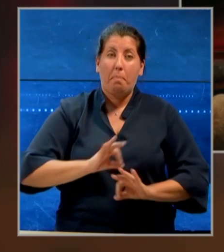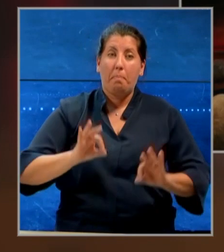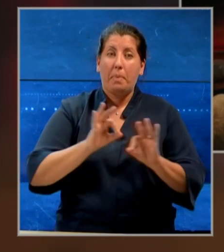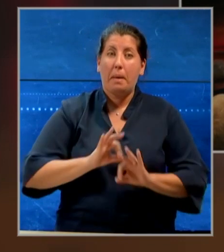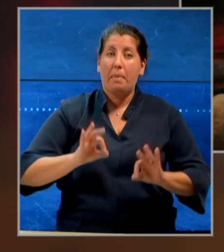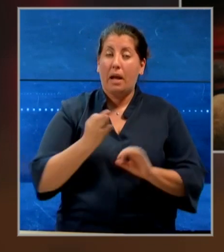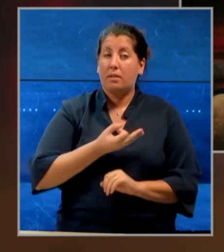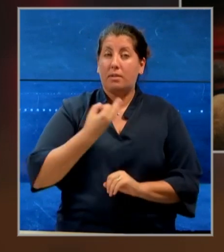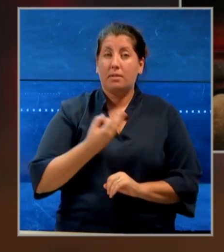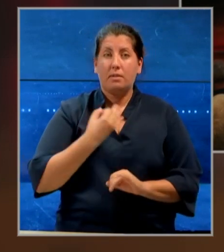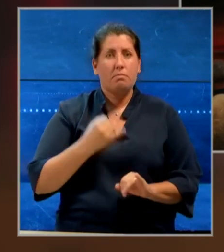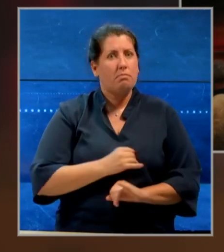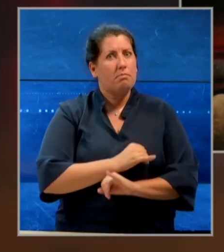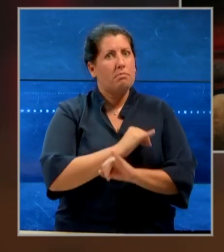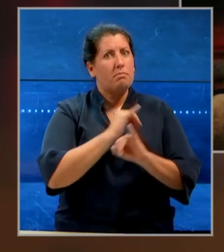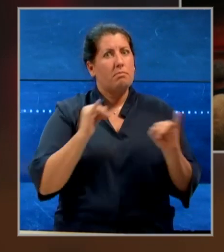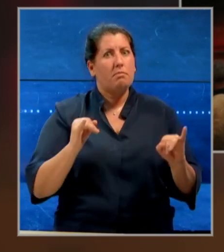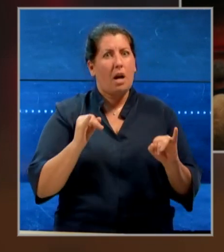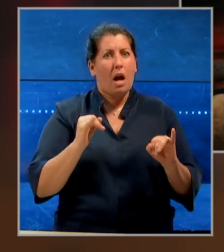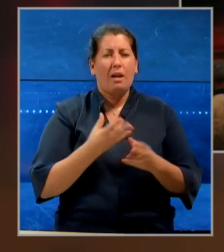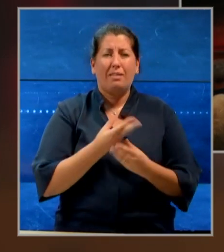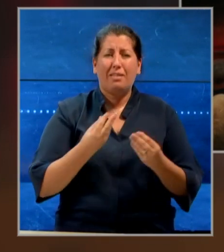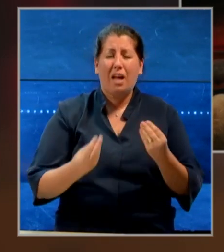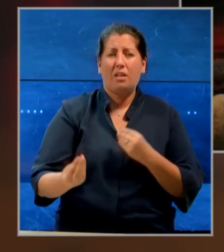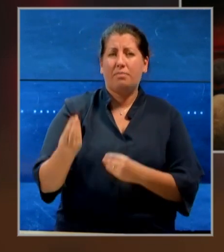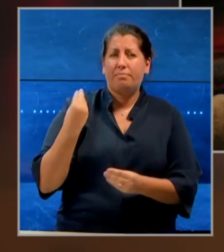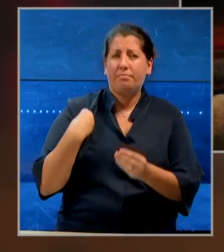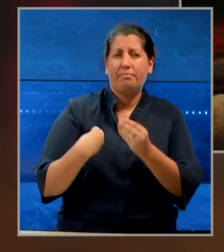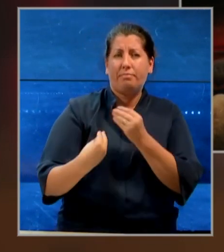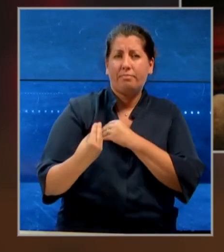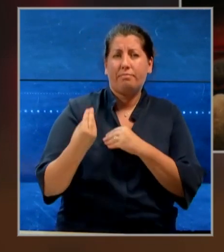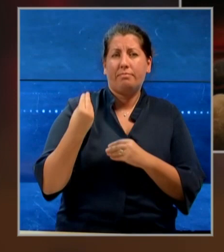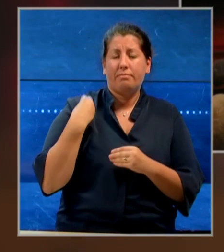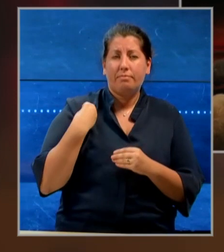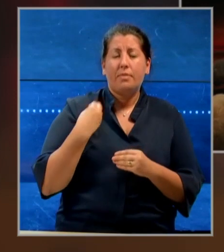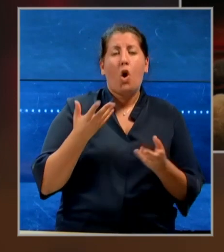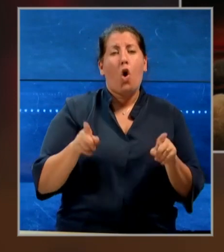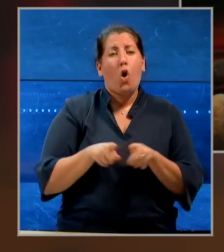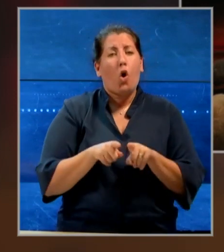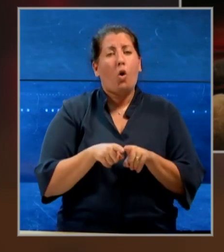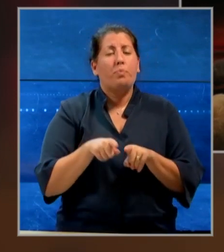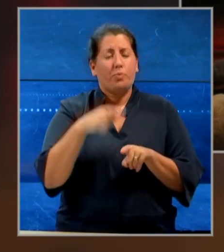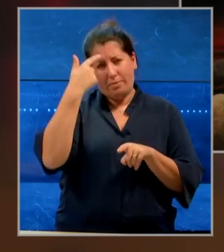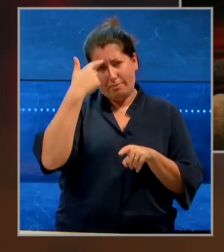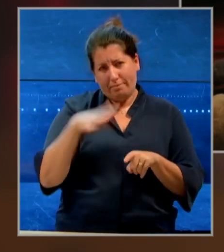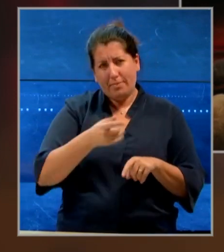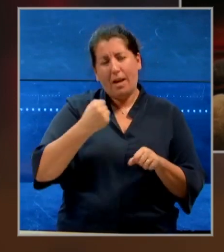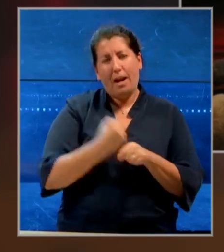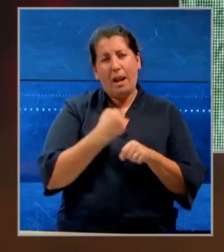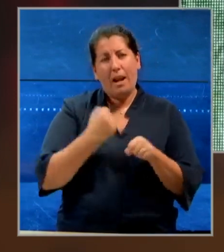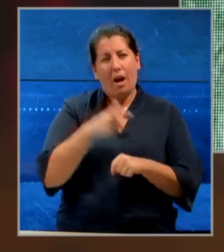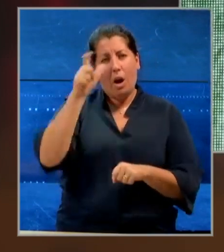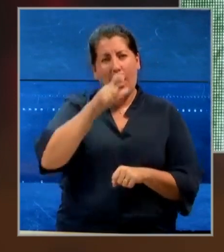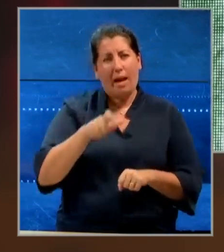non si è mai preparati a tutte le richieste che ci arrivano, come tu sai lavoriamo su tutto il territorio nazionale